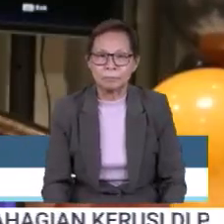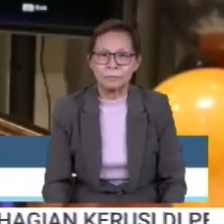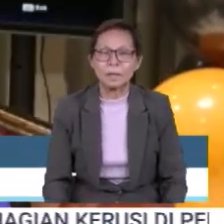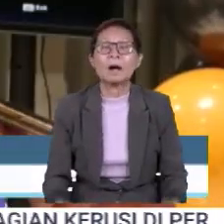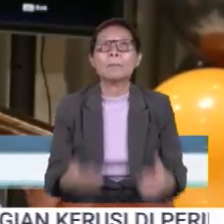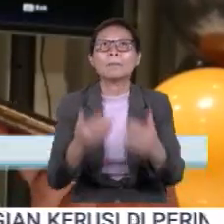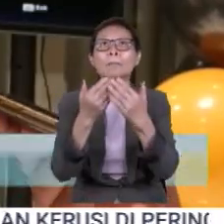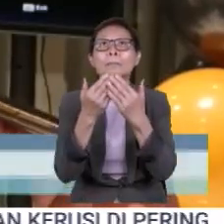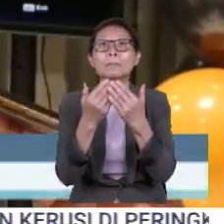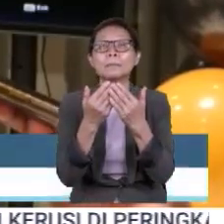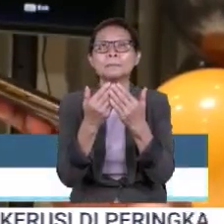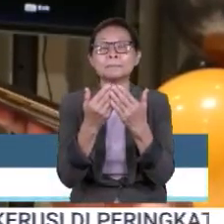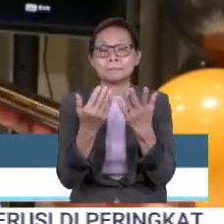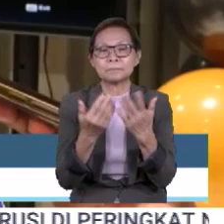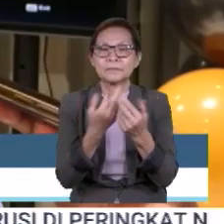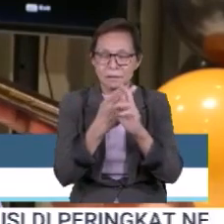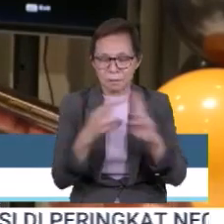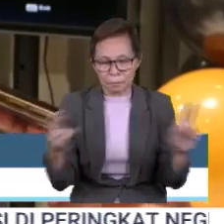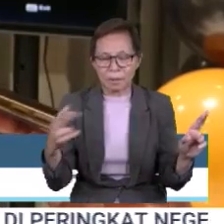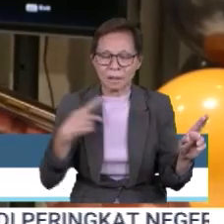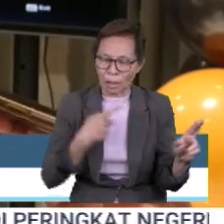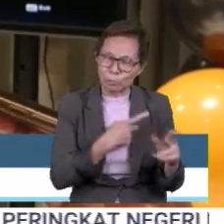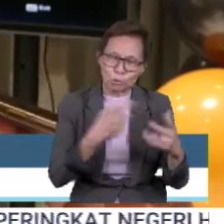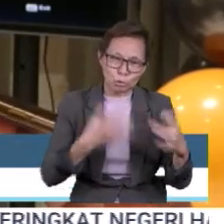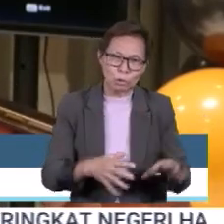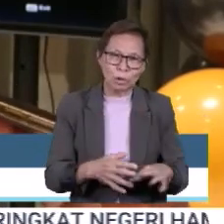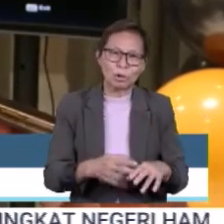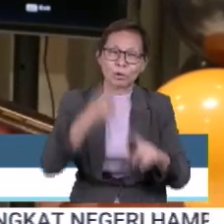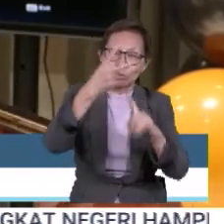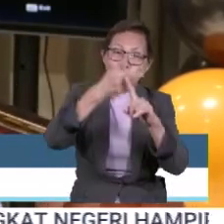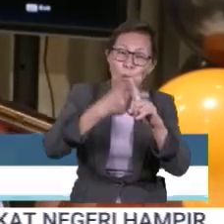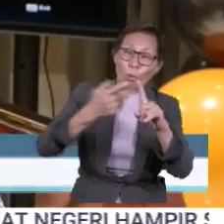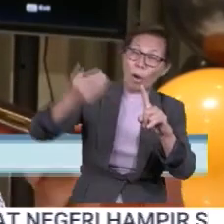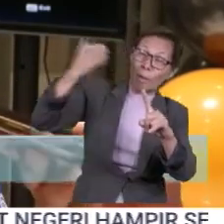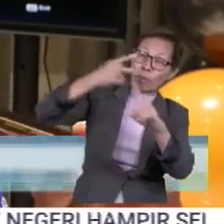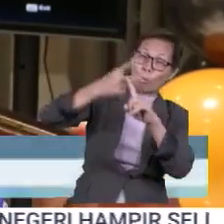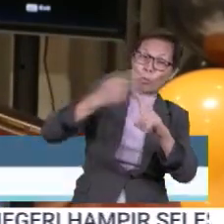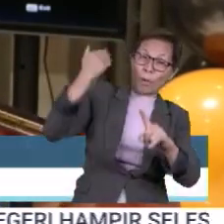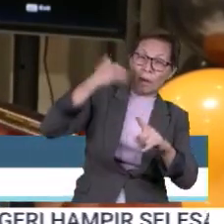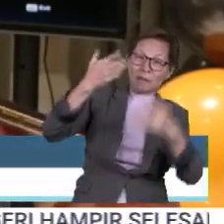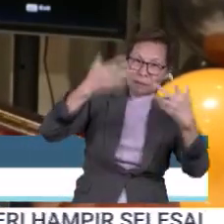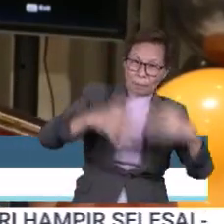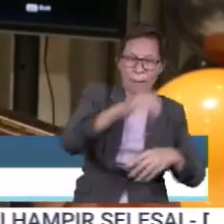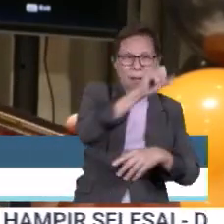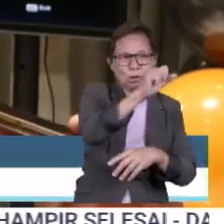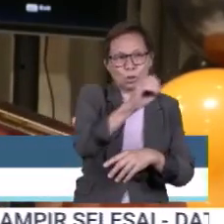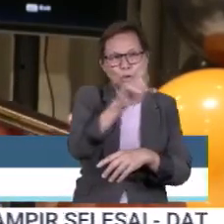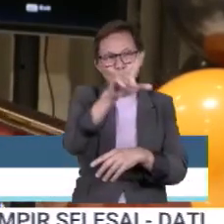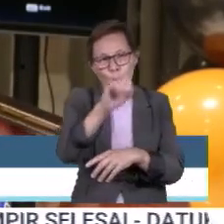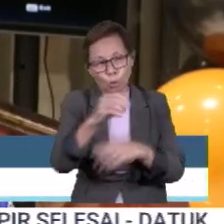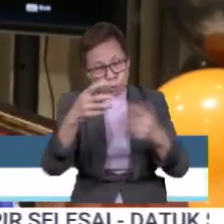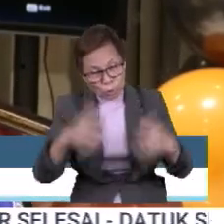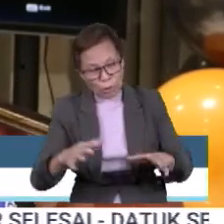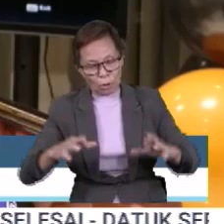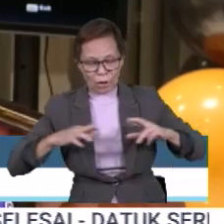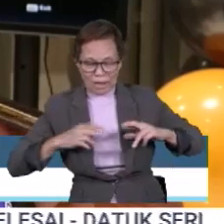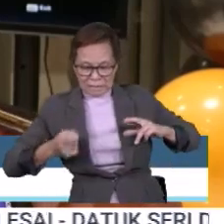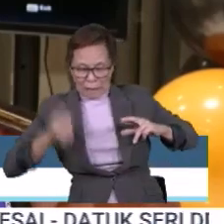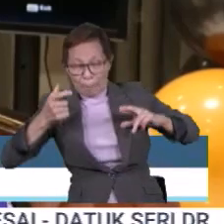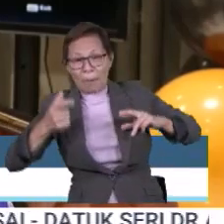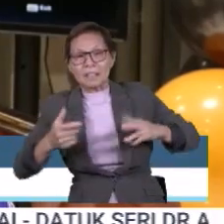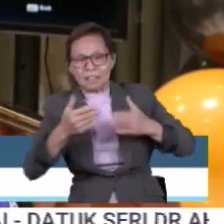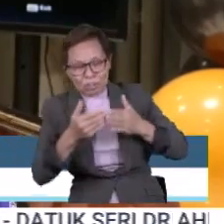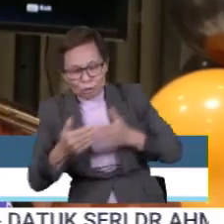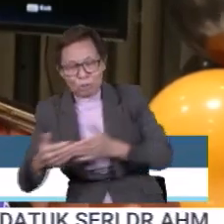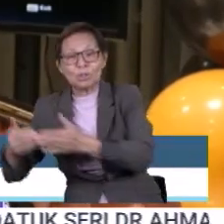Alhamdulillah, persiapan adalah memang persiapan kami dah mula 6 bulan lepas. Daripada selepas Solo, kita berehat seketika dan kita continue.